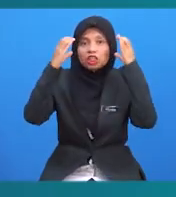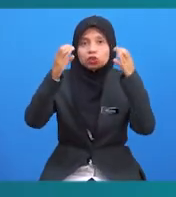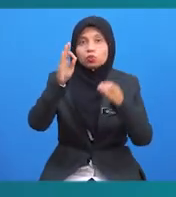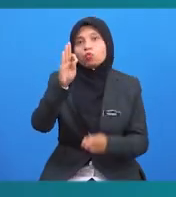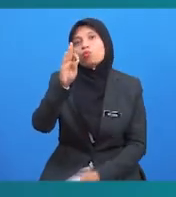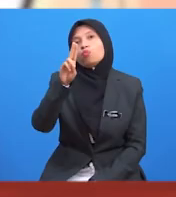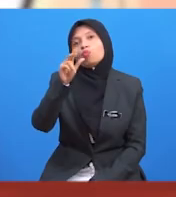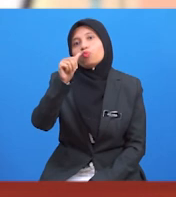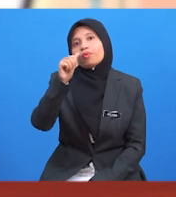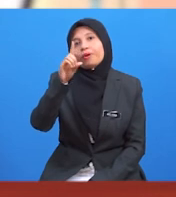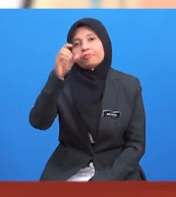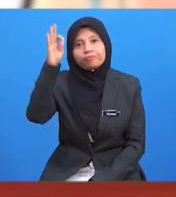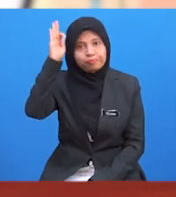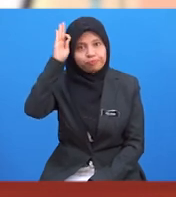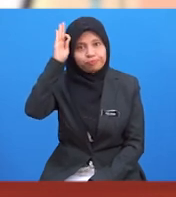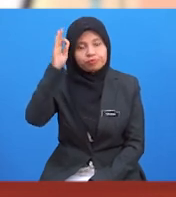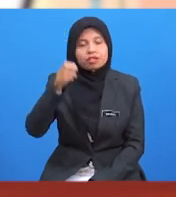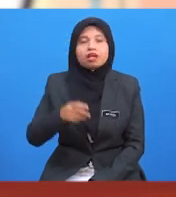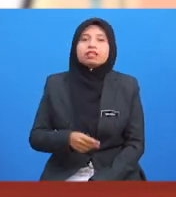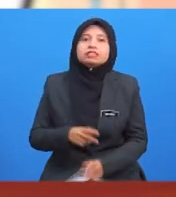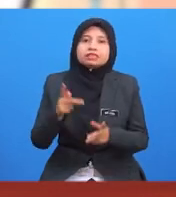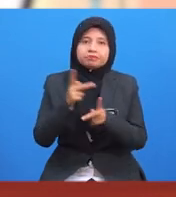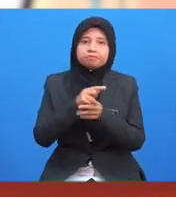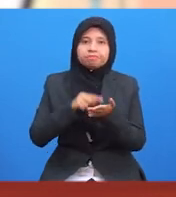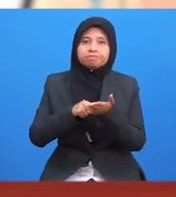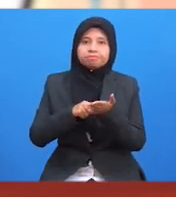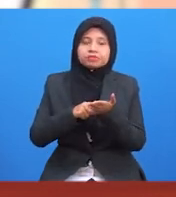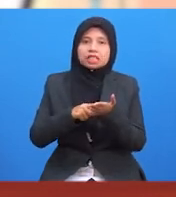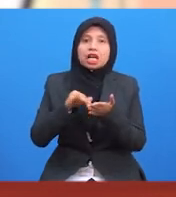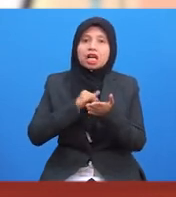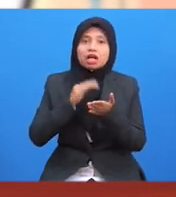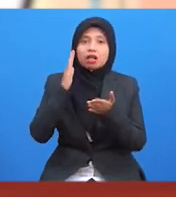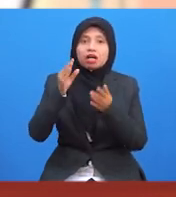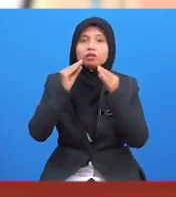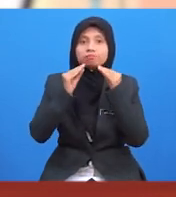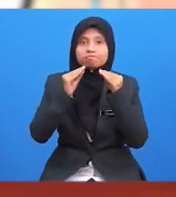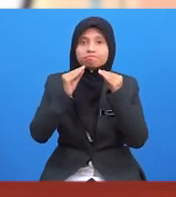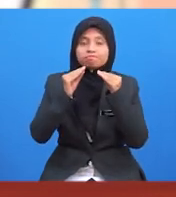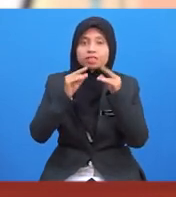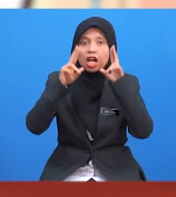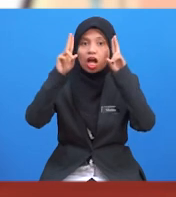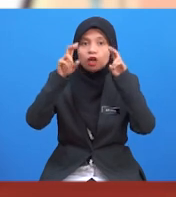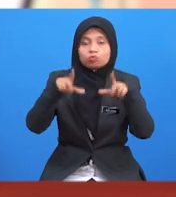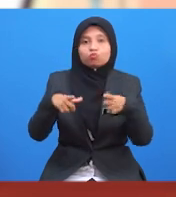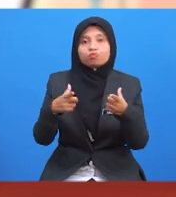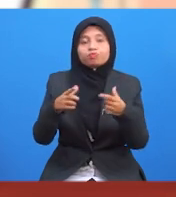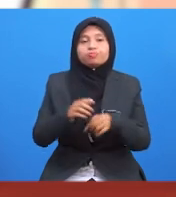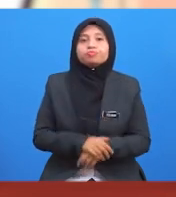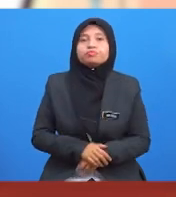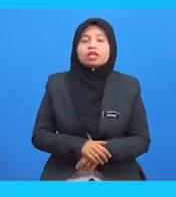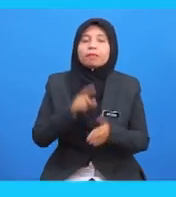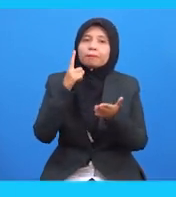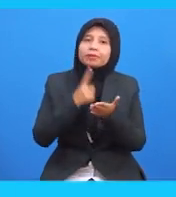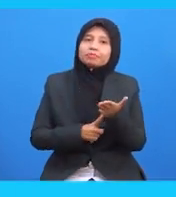Fuad. Dalam episod kali ini, saya akan mengajar satu topik yang lain daripada yang lain. Topik